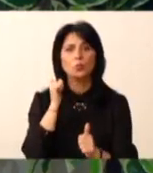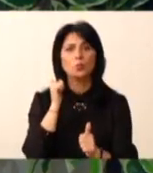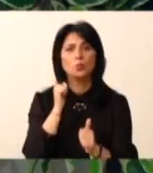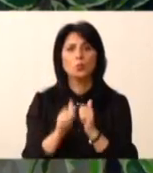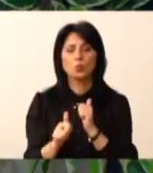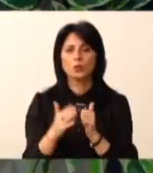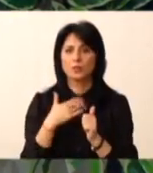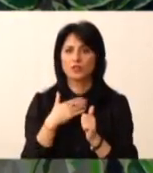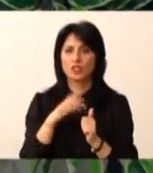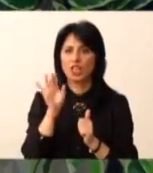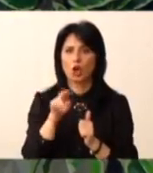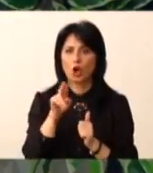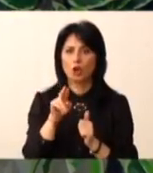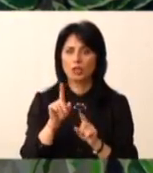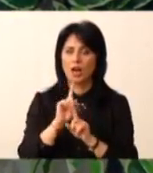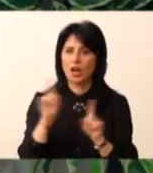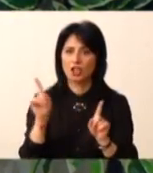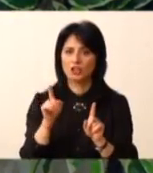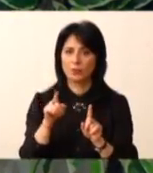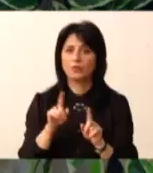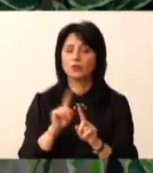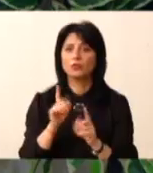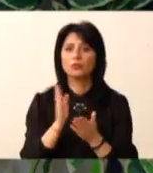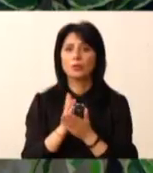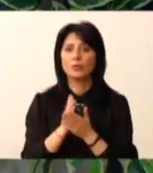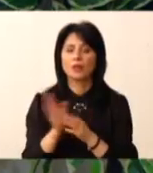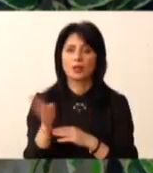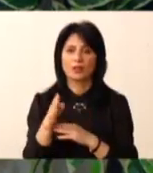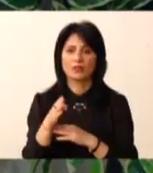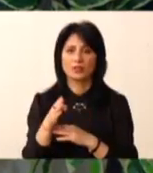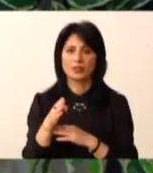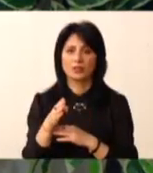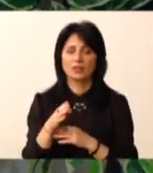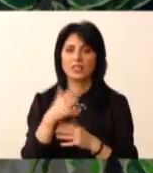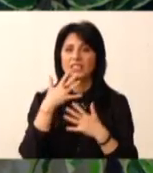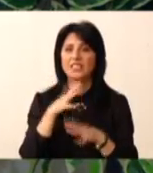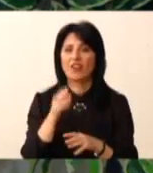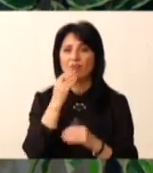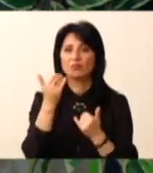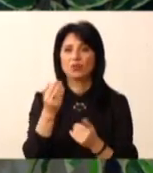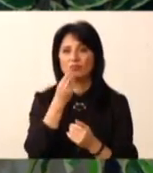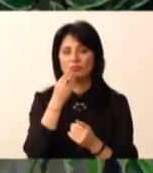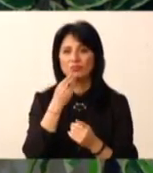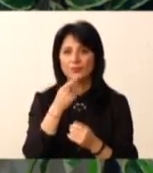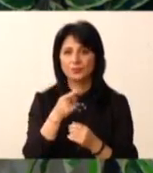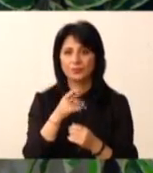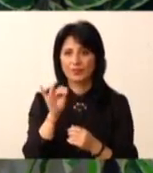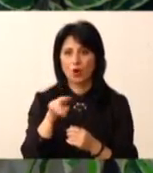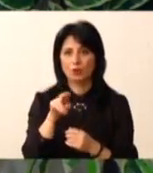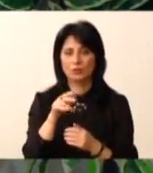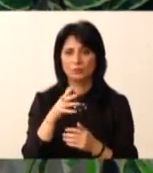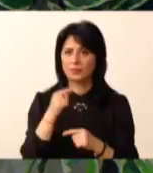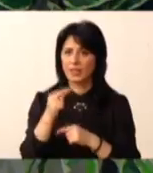მუდმივად არის ჩვენთვის იოდის არაჩვეულებრივი წყარო. ეს არის თევზი და ზღვის პროდუქტები. თქვენ ხო ასე იყენებთ